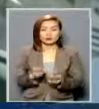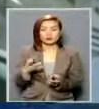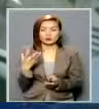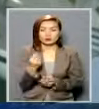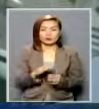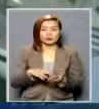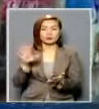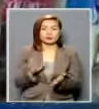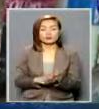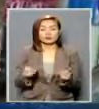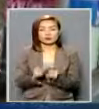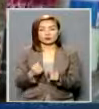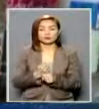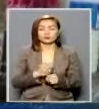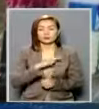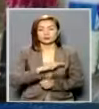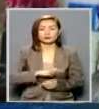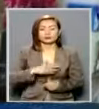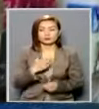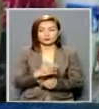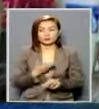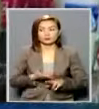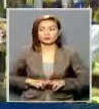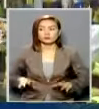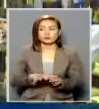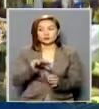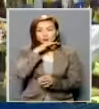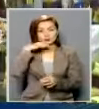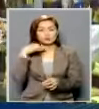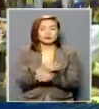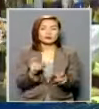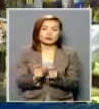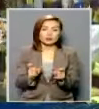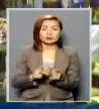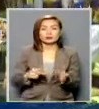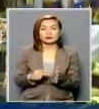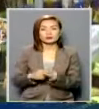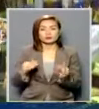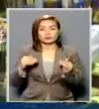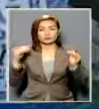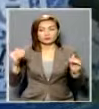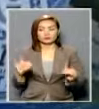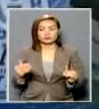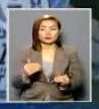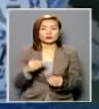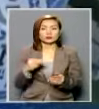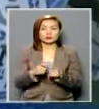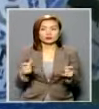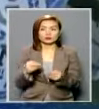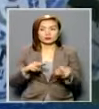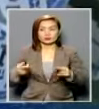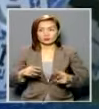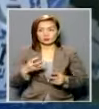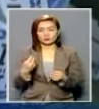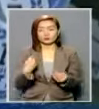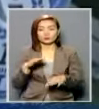және көтерме саудамен ғана жұмыс істейтінін айтады. Әйтсе де департаментке дүкендердегі бағалардың өсуі, чектердегі баға айырмашылығы